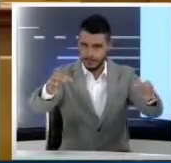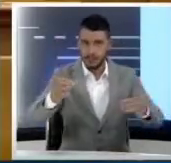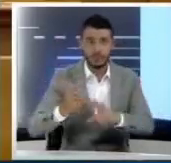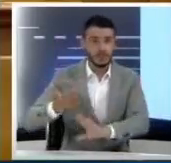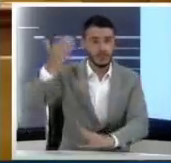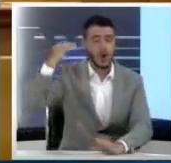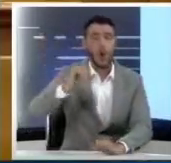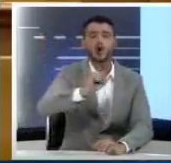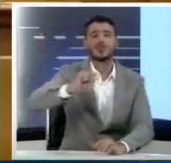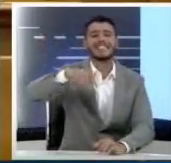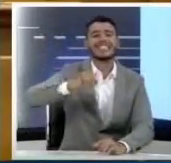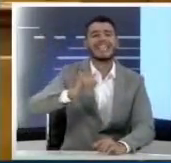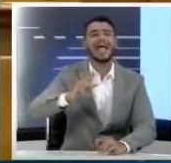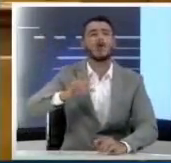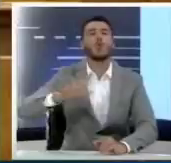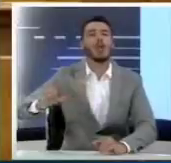ο κύριος